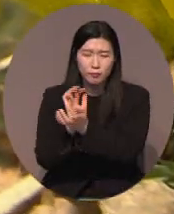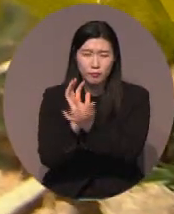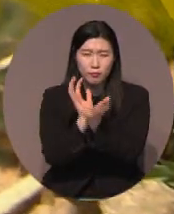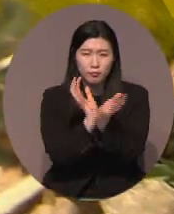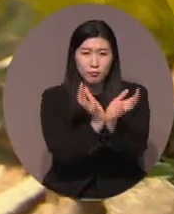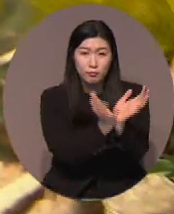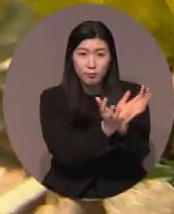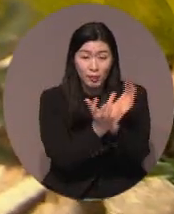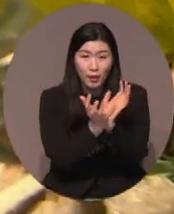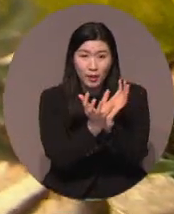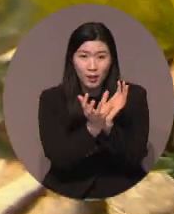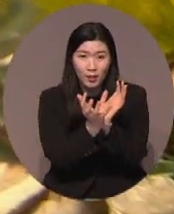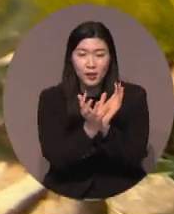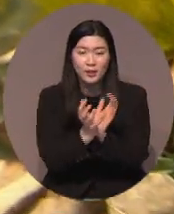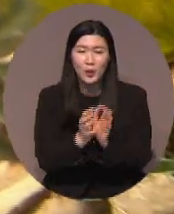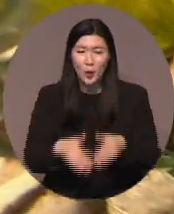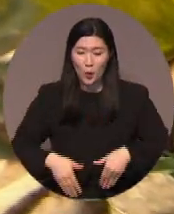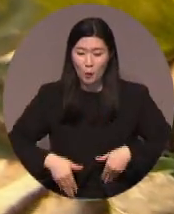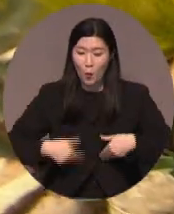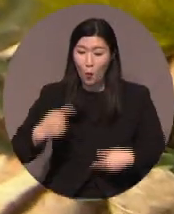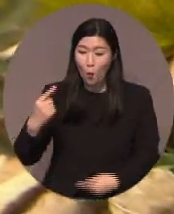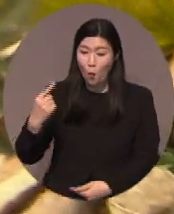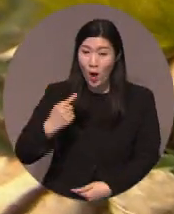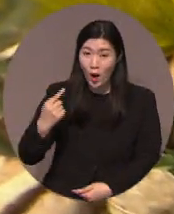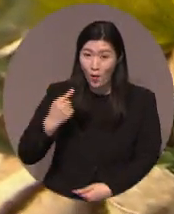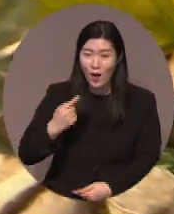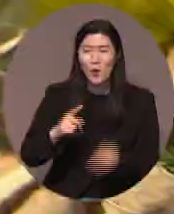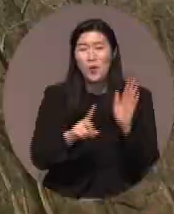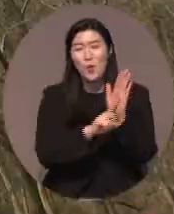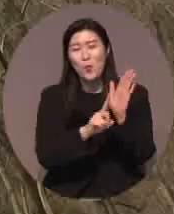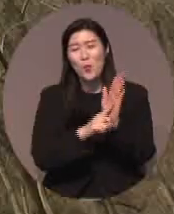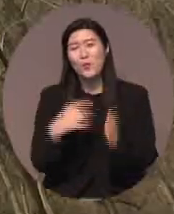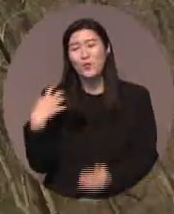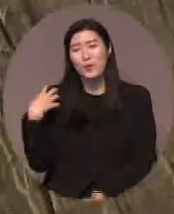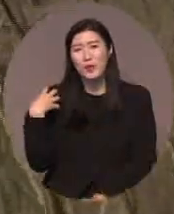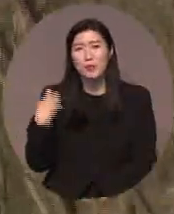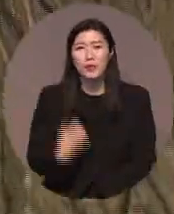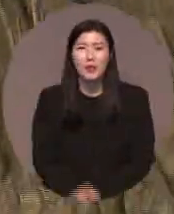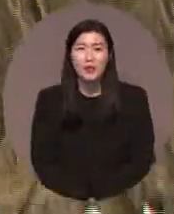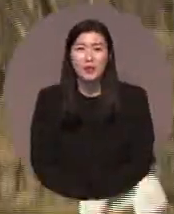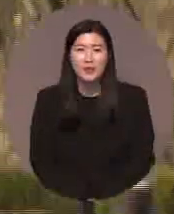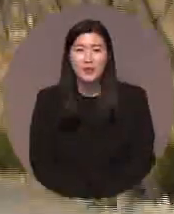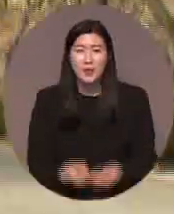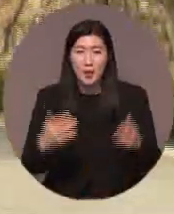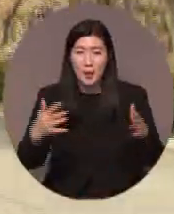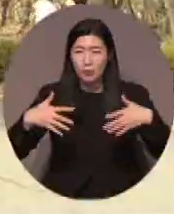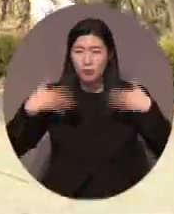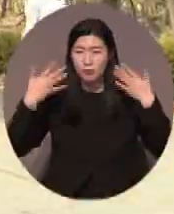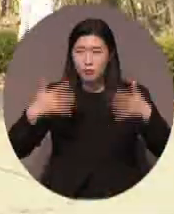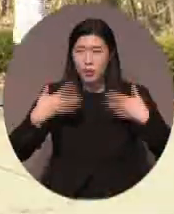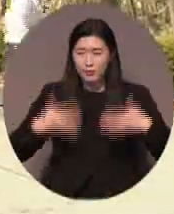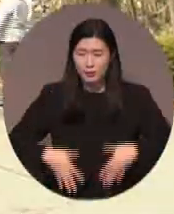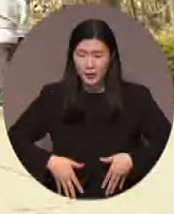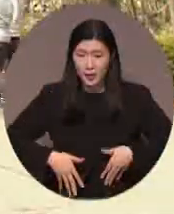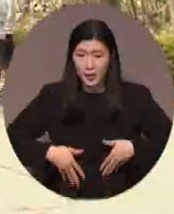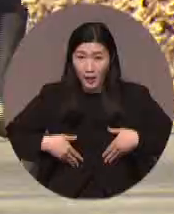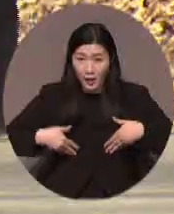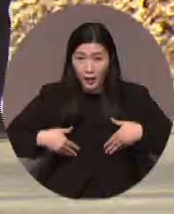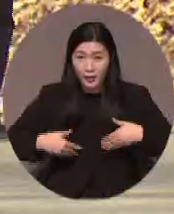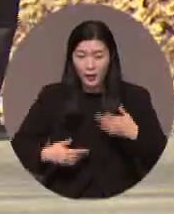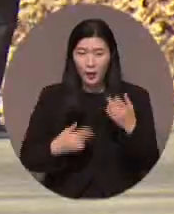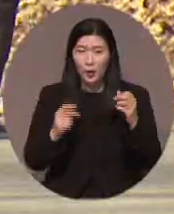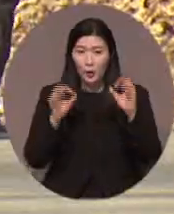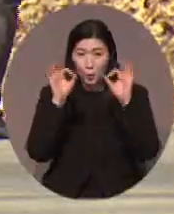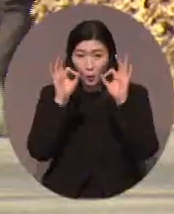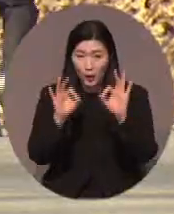피고 상춘객들에게 봄이 오고 있음을 알려줍니다. 부쩍 온화해진 산바람에 산행객의 옷차림은